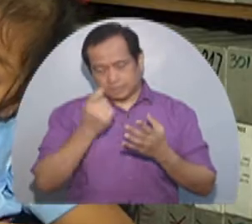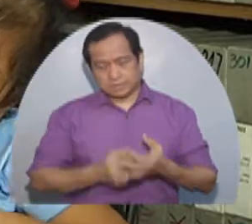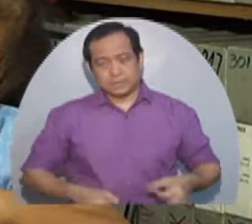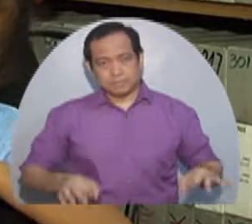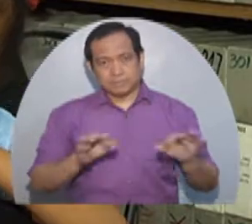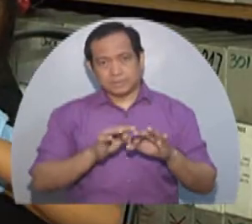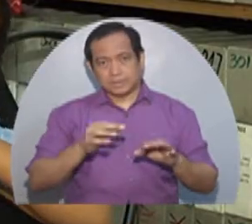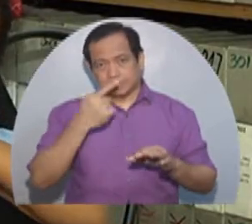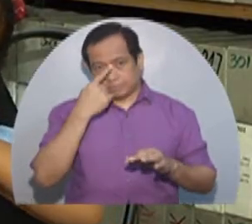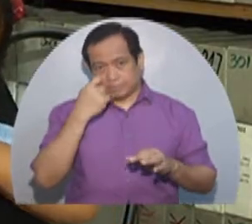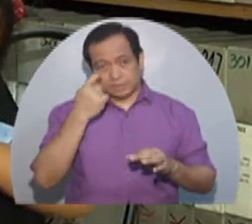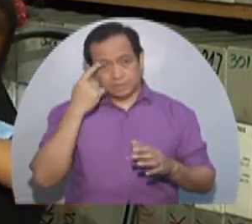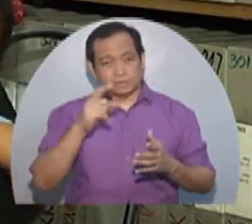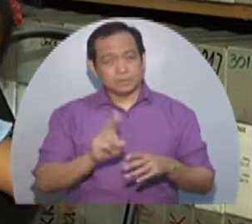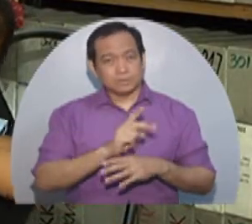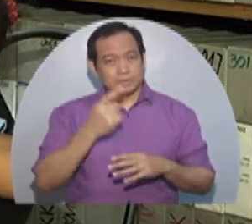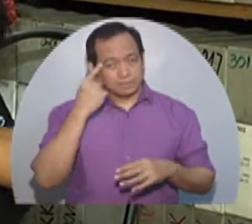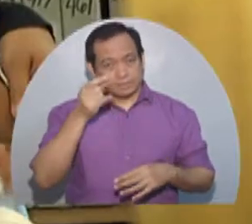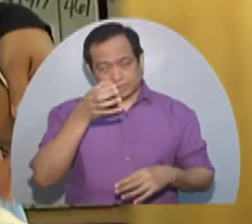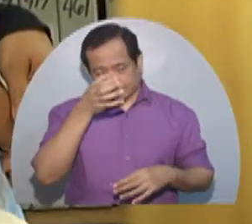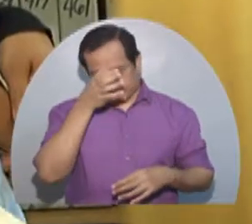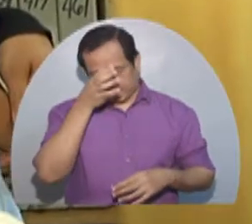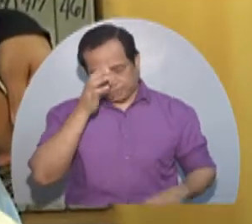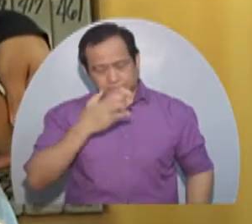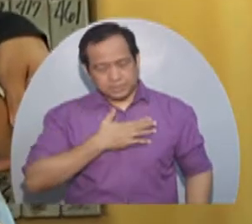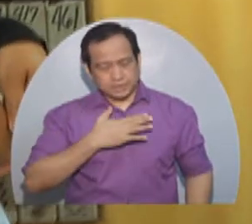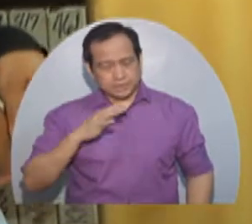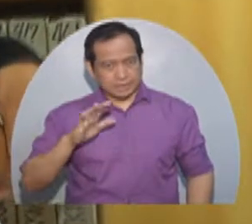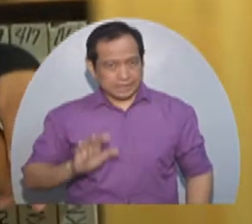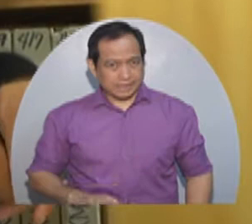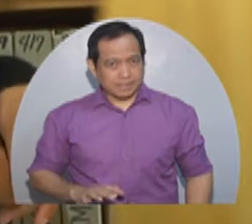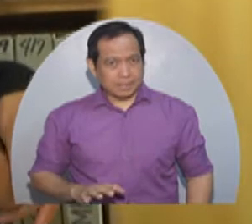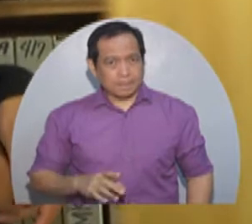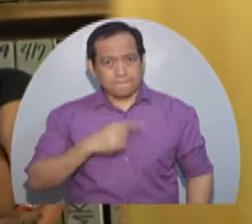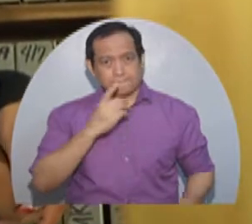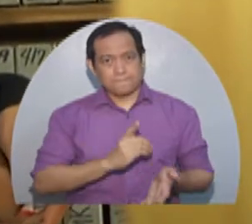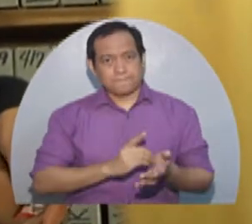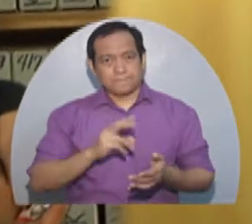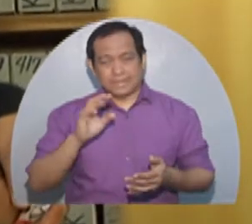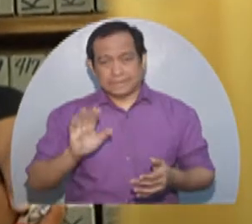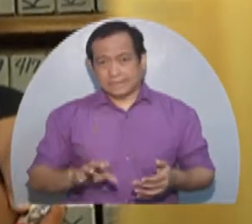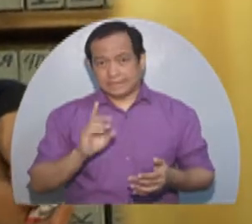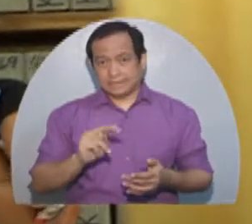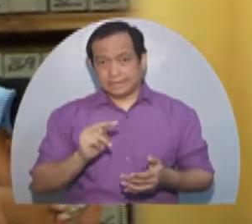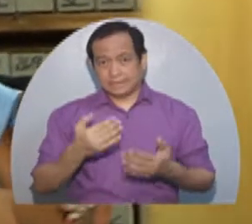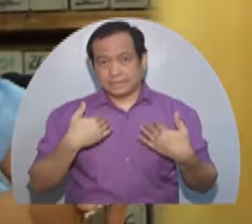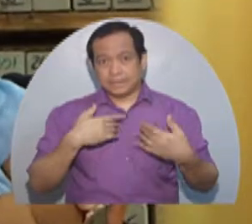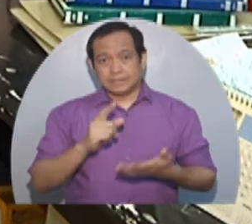po importante po yun dahil pang utak daw po yun. Ayon sa doktor, kinakailangan ipa-therapy ang